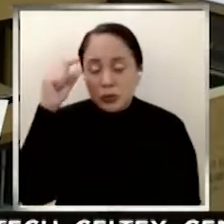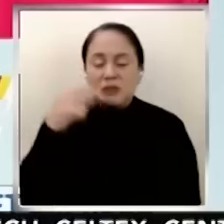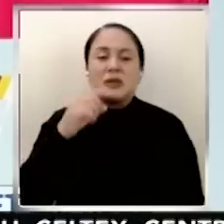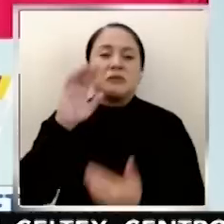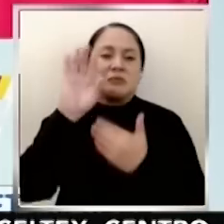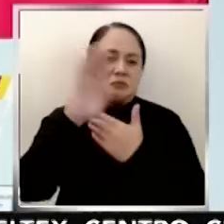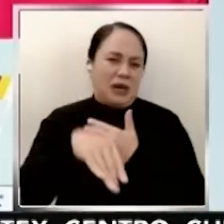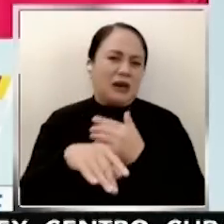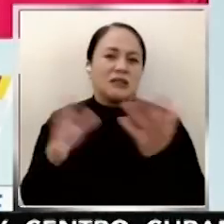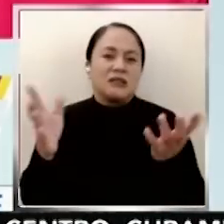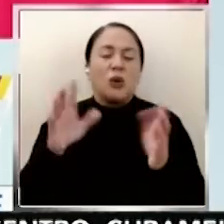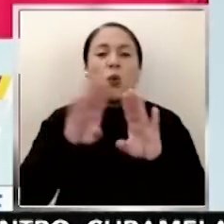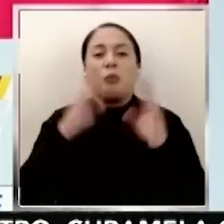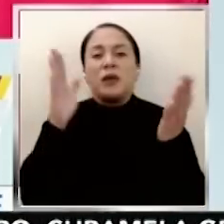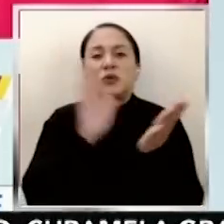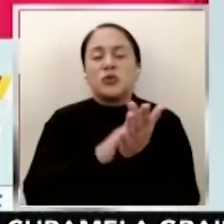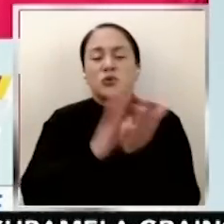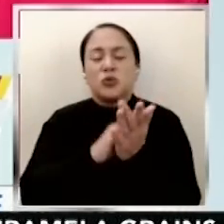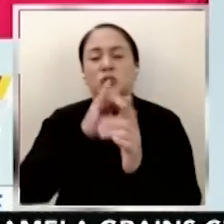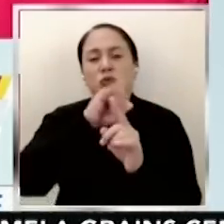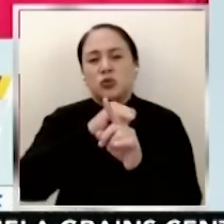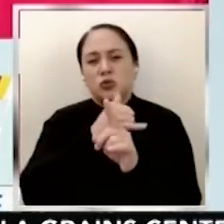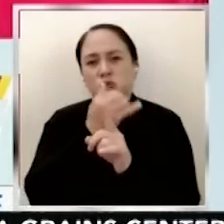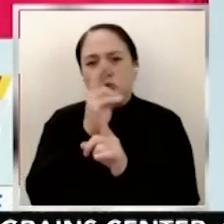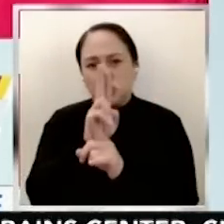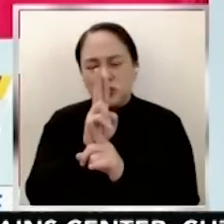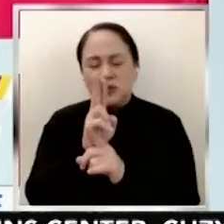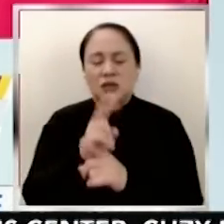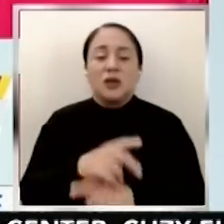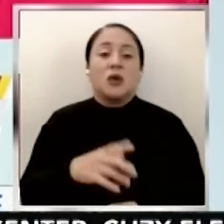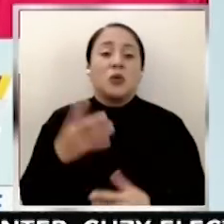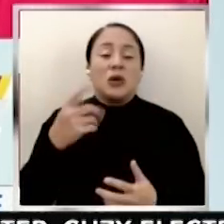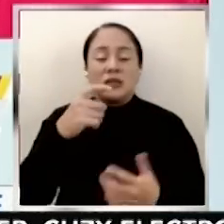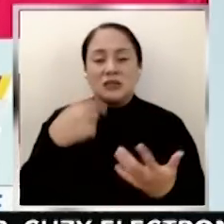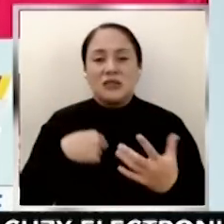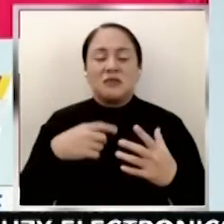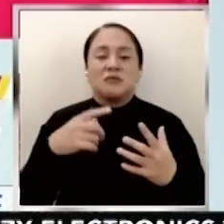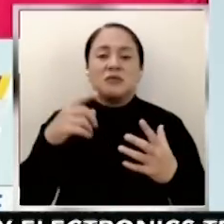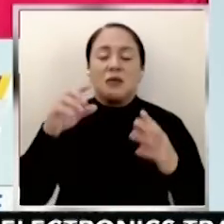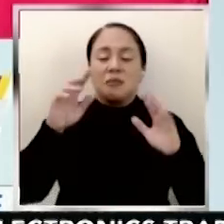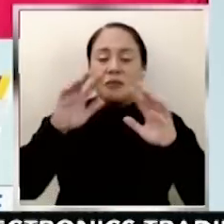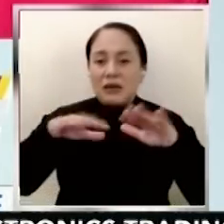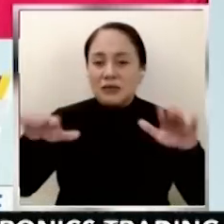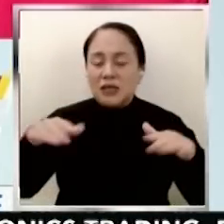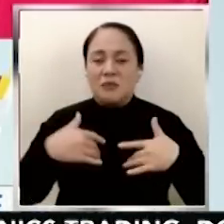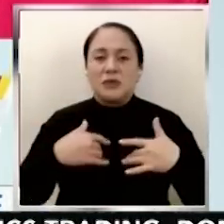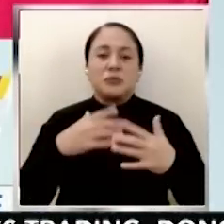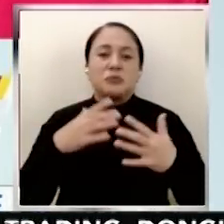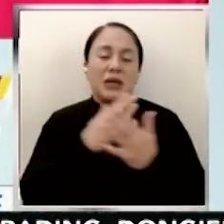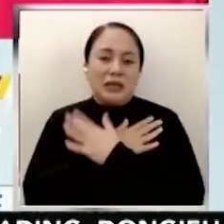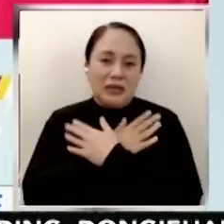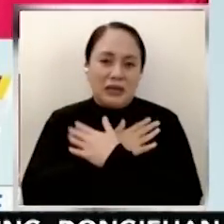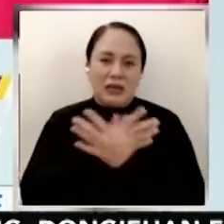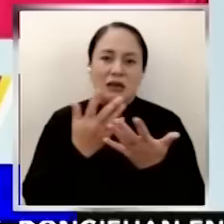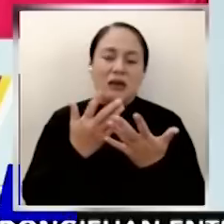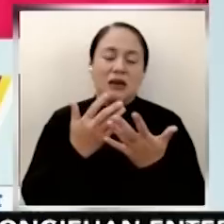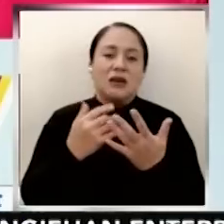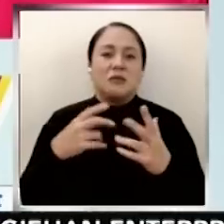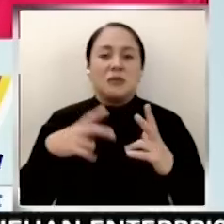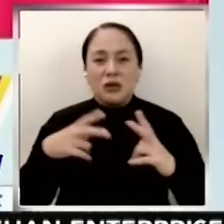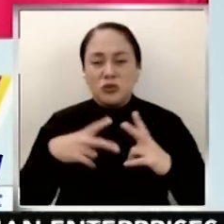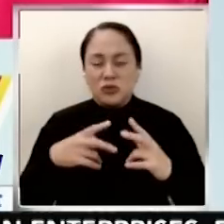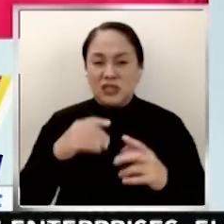Hunyo. Ang mga bata dapat magpahinga, maglaro, magbakasyon. Pag gagawin natin tag-ulan ang kanilang bakasyon, hindi sila